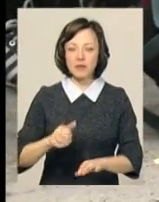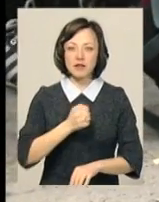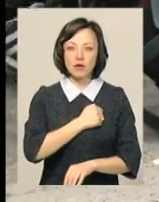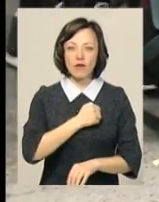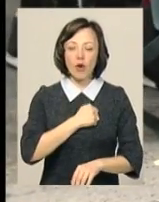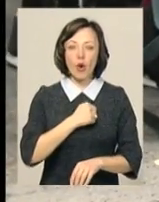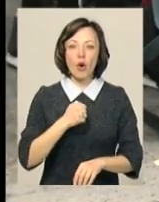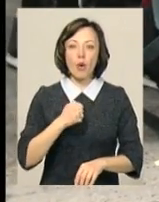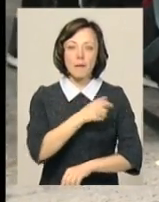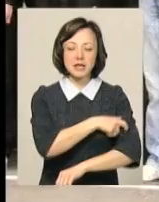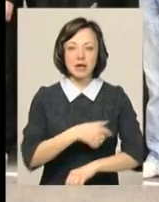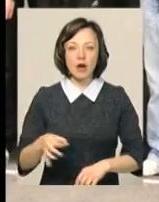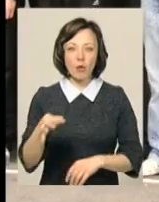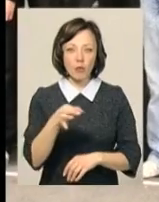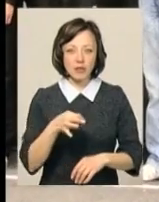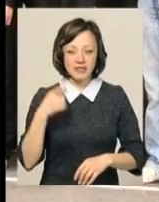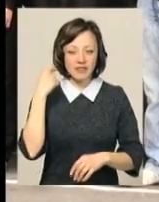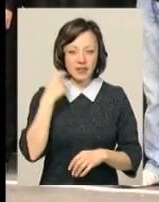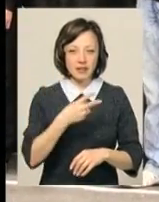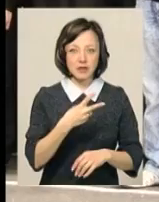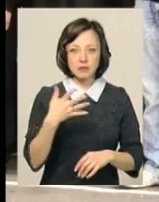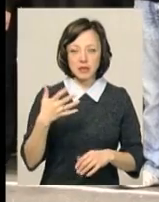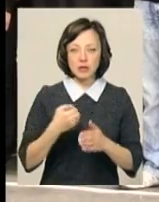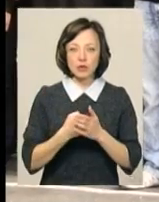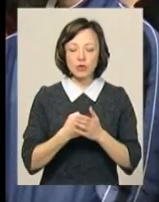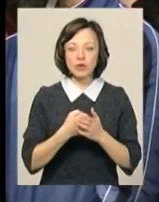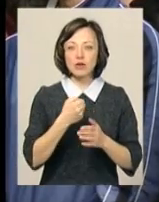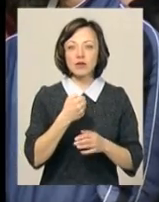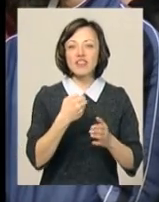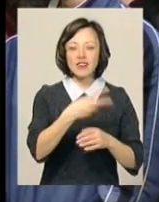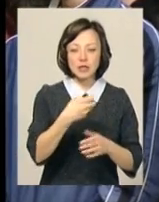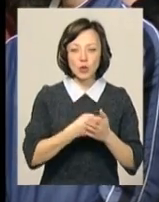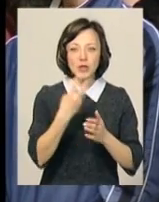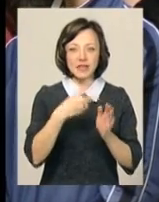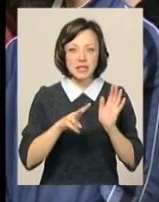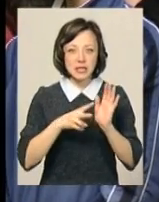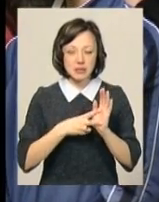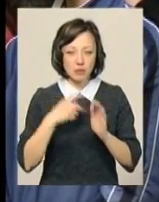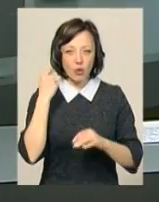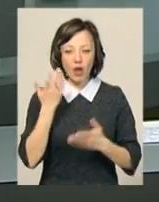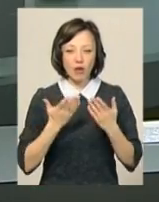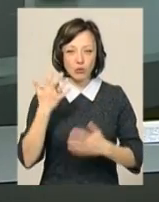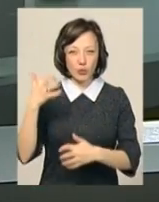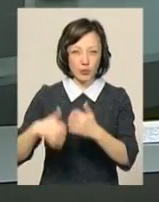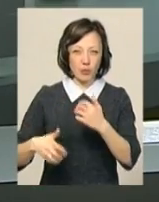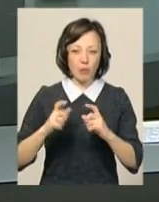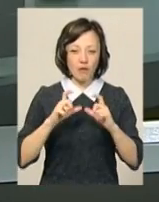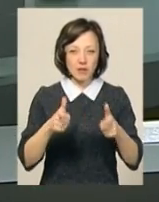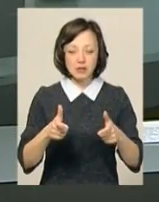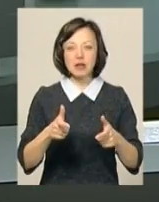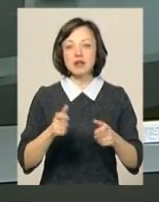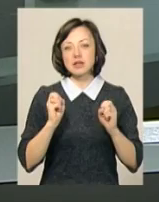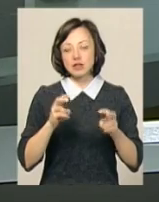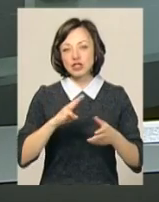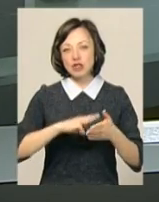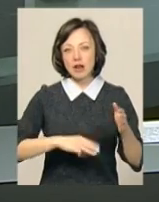області Володимир Гучок. Вік призовників від 20 до 27 років. Якщо ж новобранець проігнорує повістку у військомат, йому